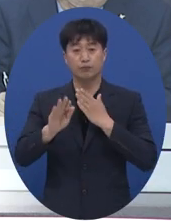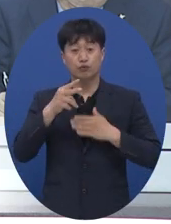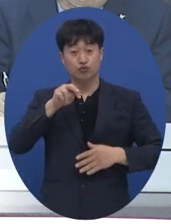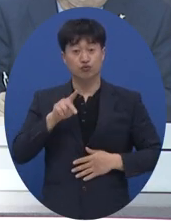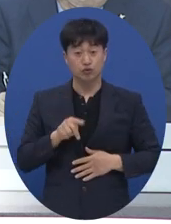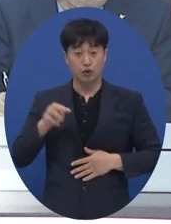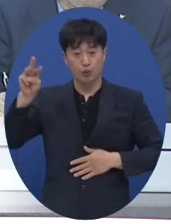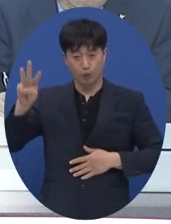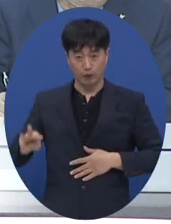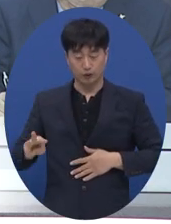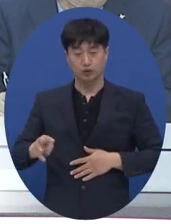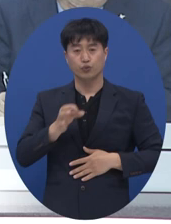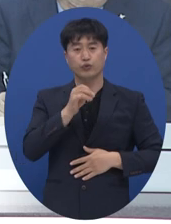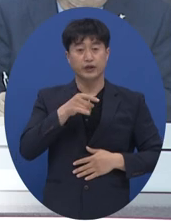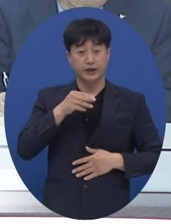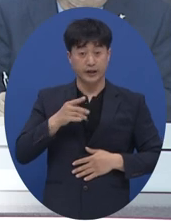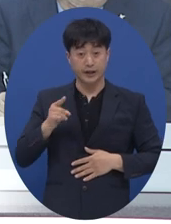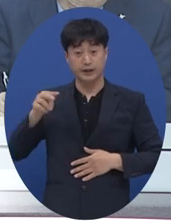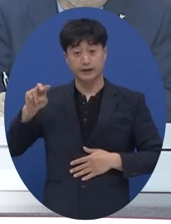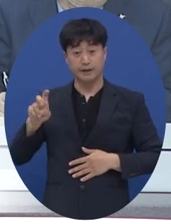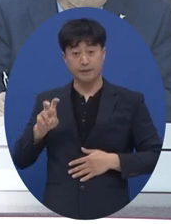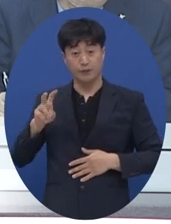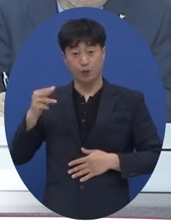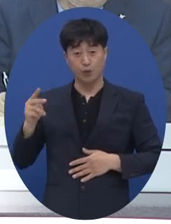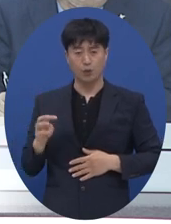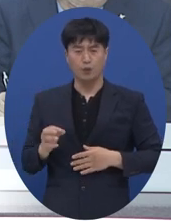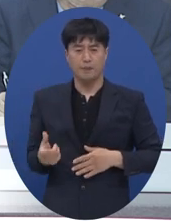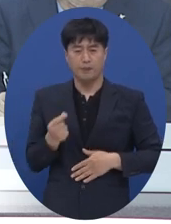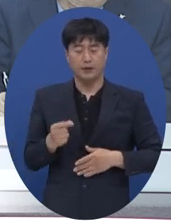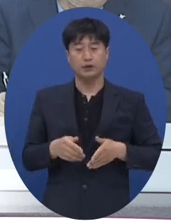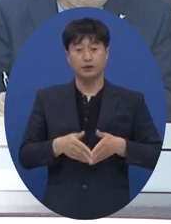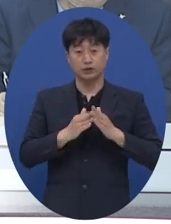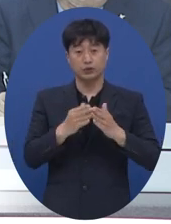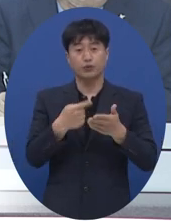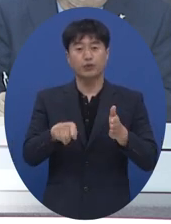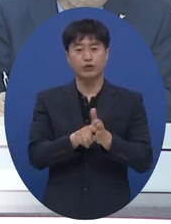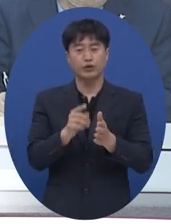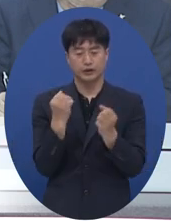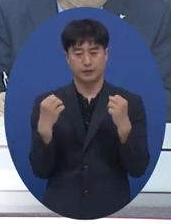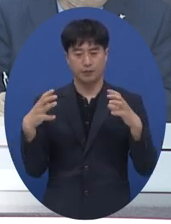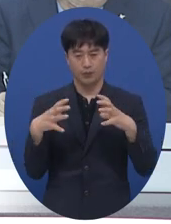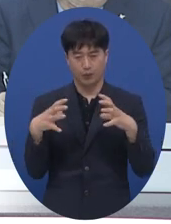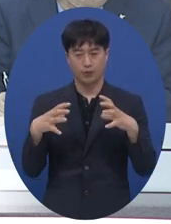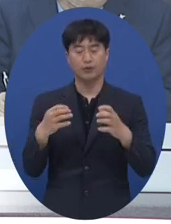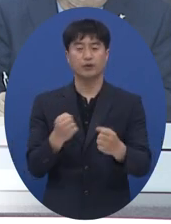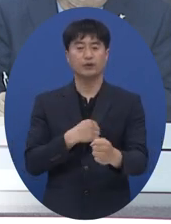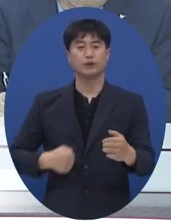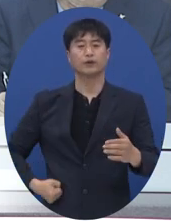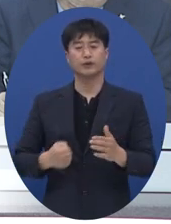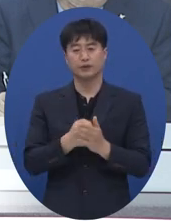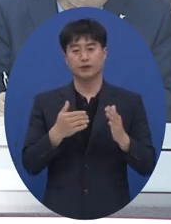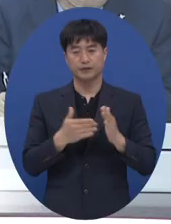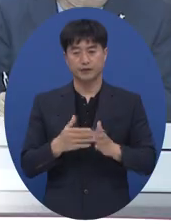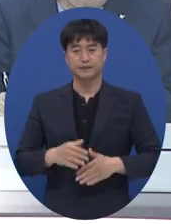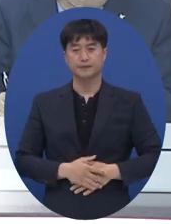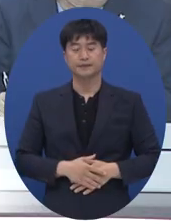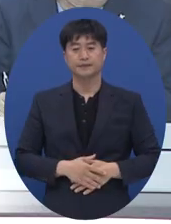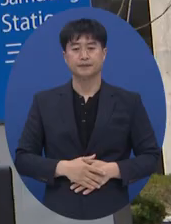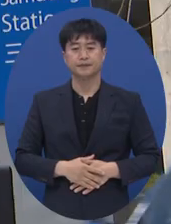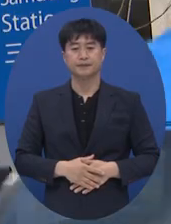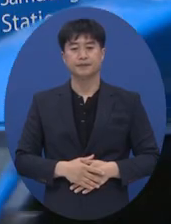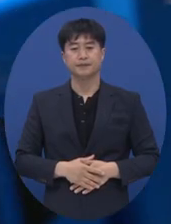수서 광주와 위례 삼동철도 건설 조기 추진을 위해 협력하기로 했습니다. 최창순 기자의 보도입니다.